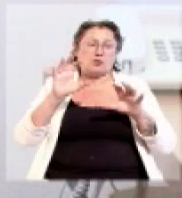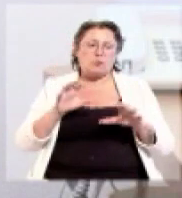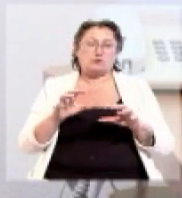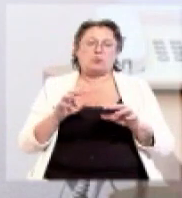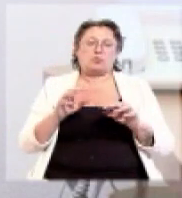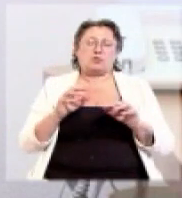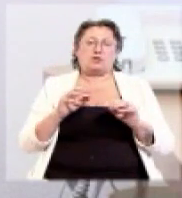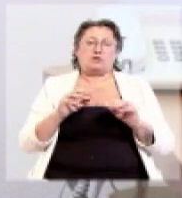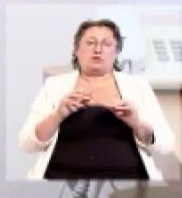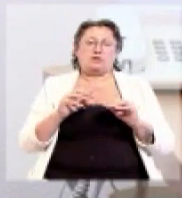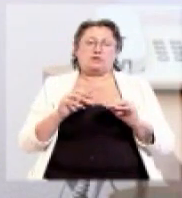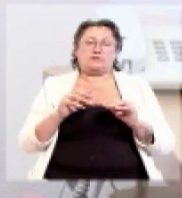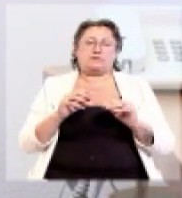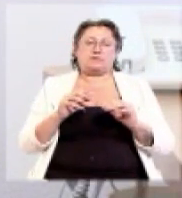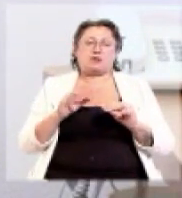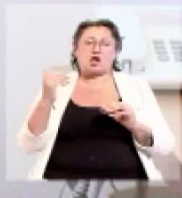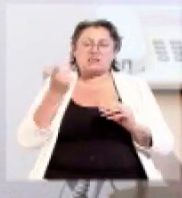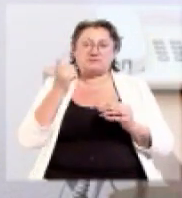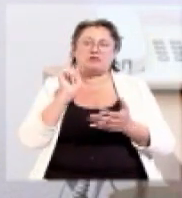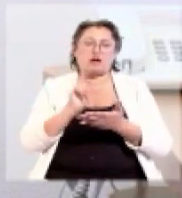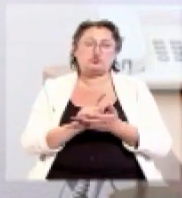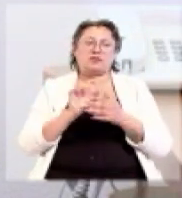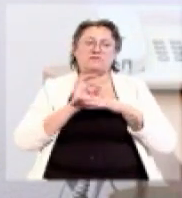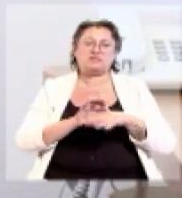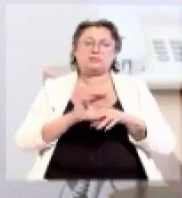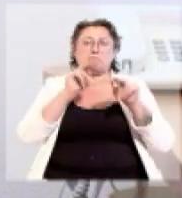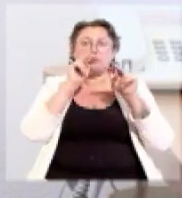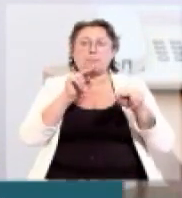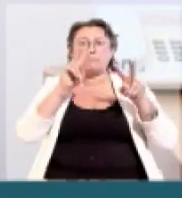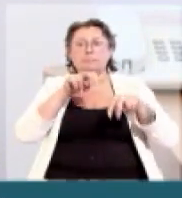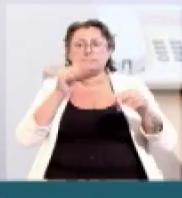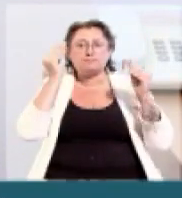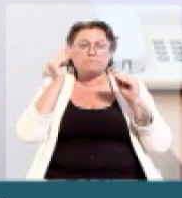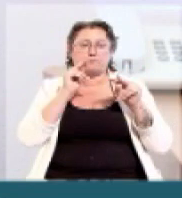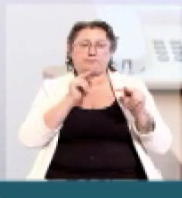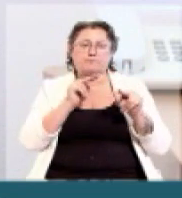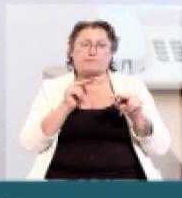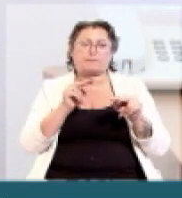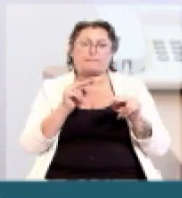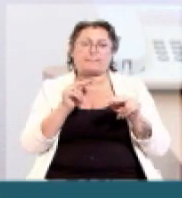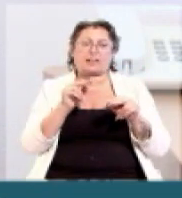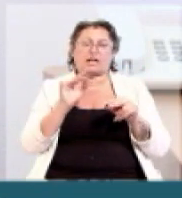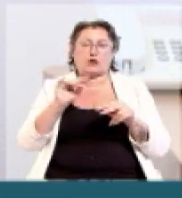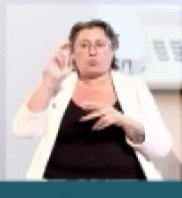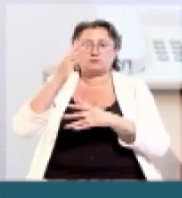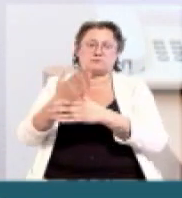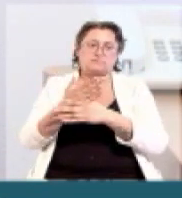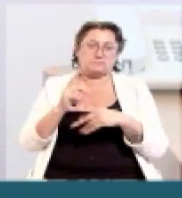защите растений хозяйства должны вести мониторинг и борьбу. Кроме того, государство